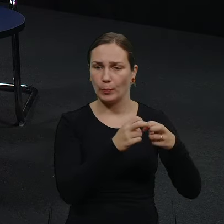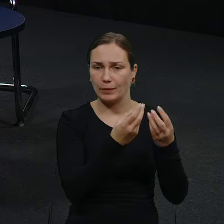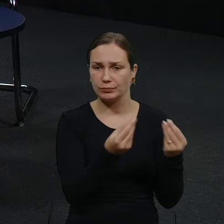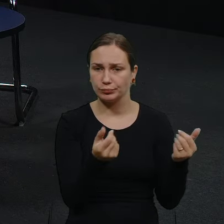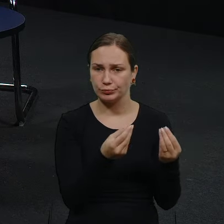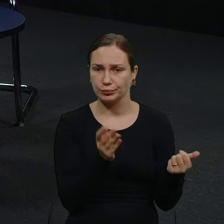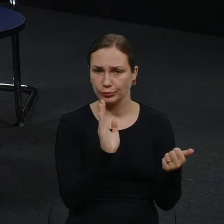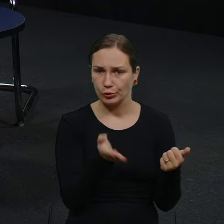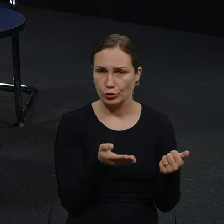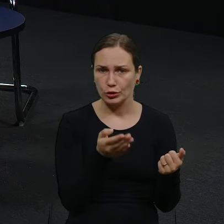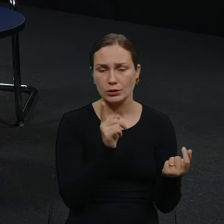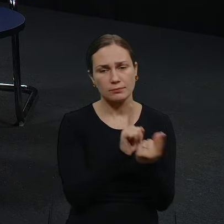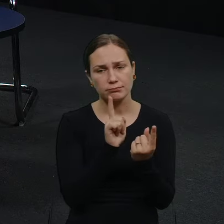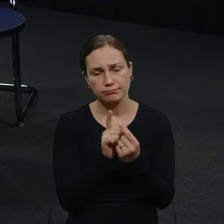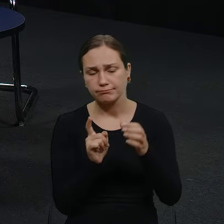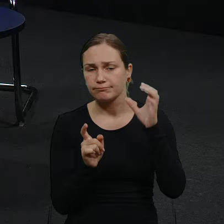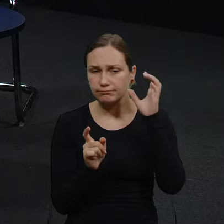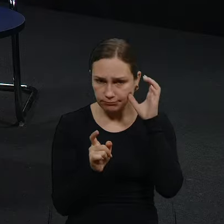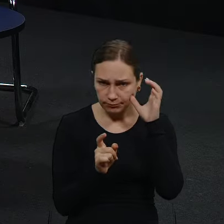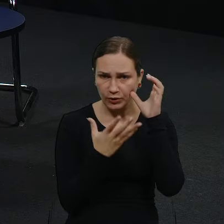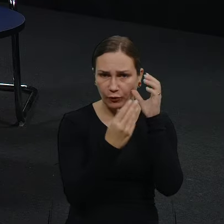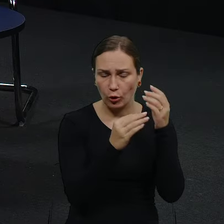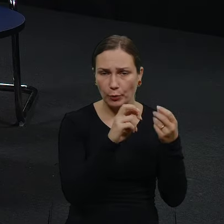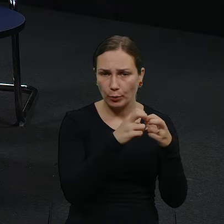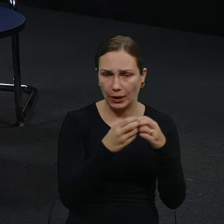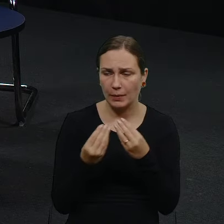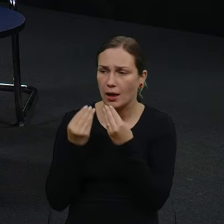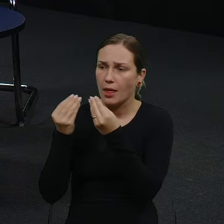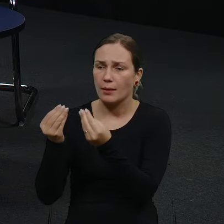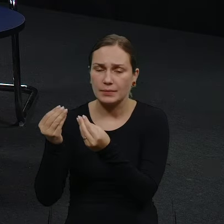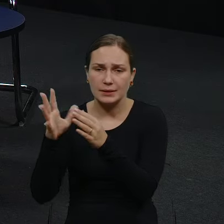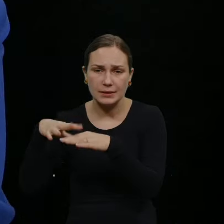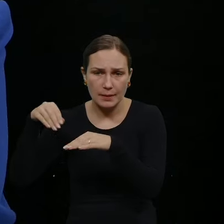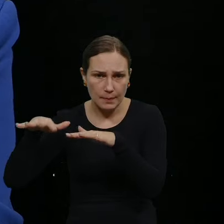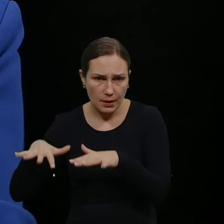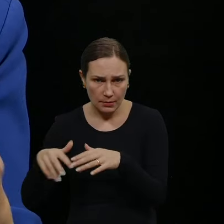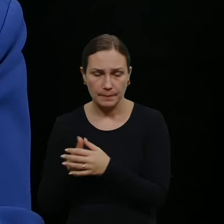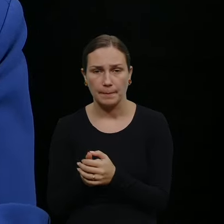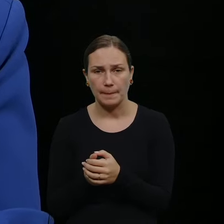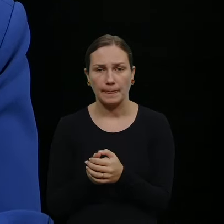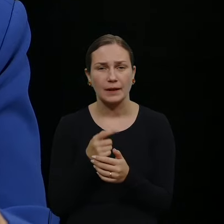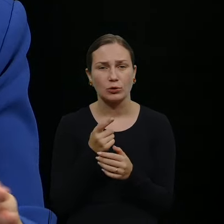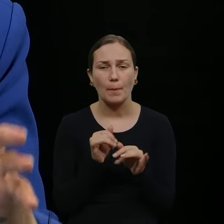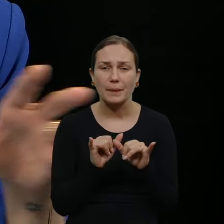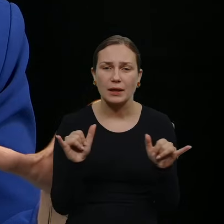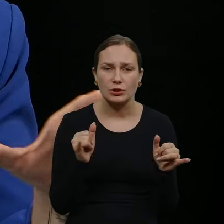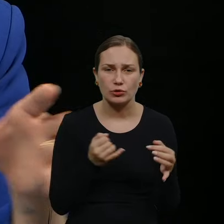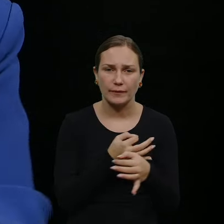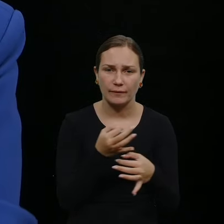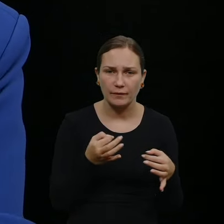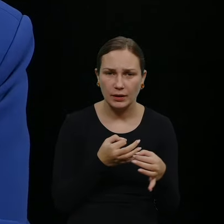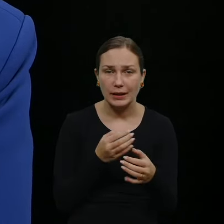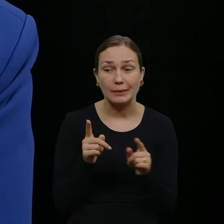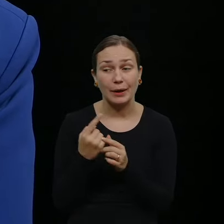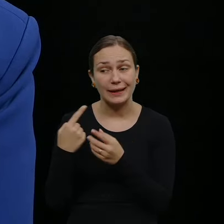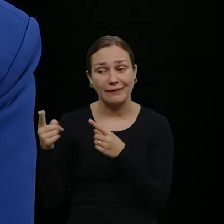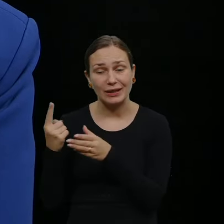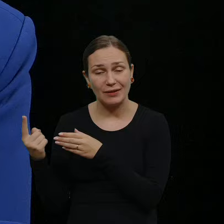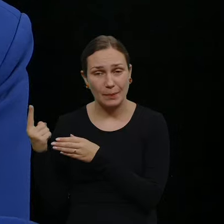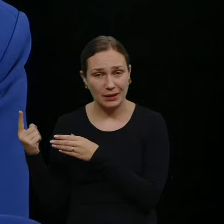problemas, susitiks su jais, išklausys ir būtent tas problemas paskui kažkaip tvarkys. Jūs kalbate truputį plačiau, yra visokių. Ir kitur vienmandatėse